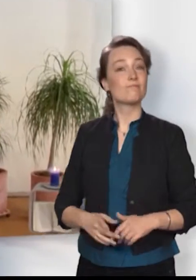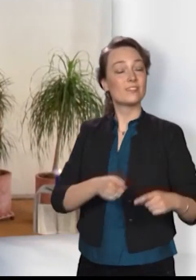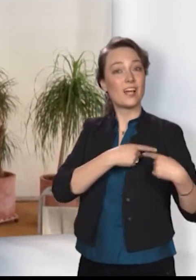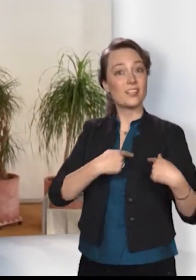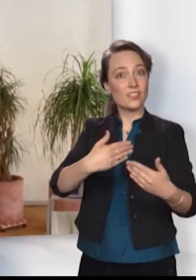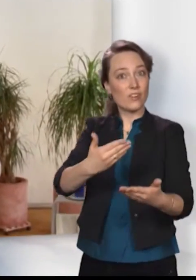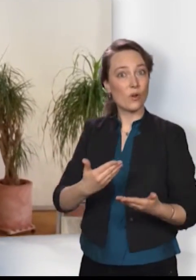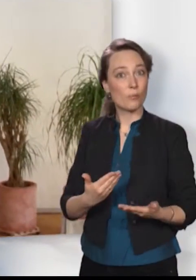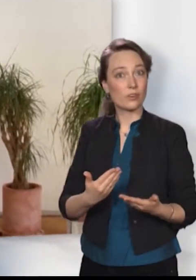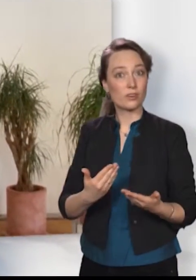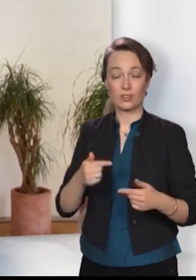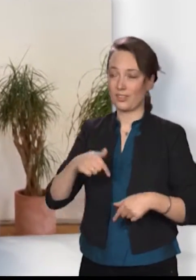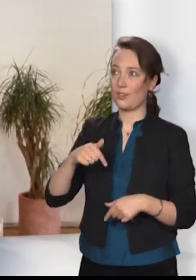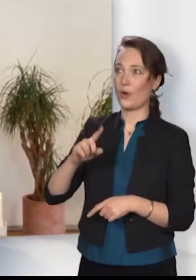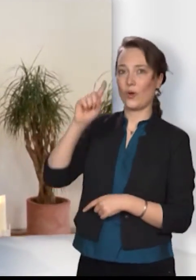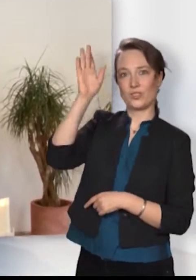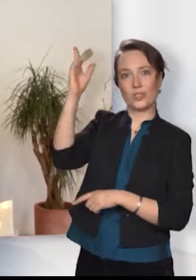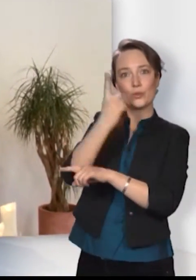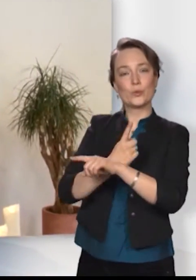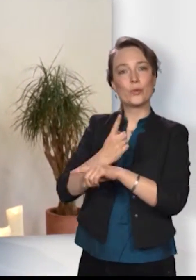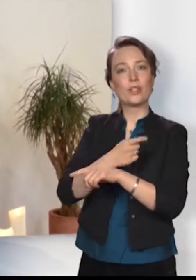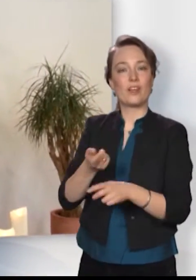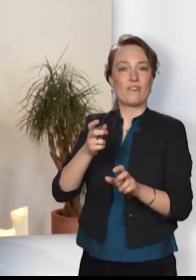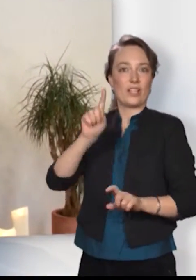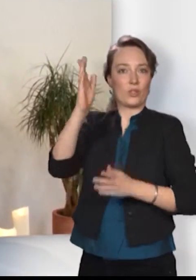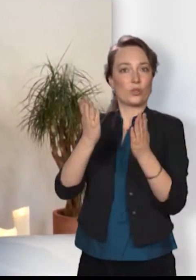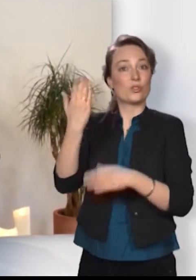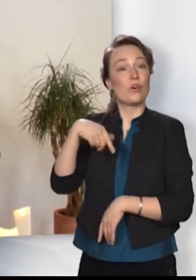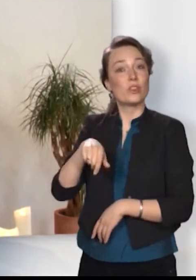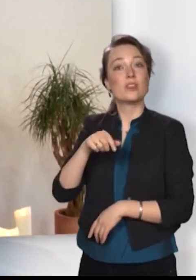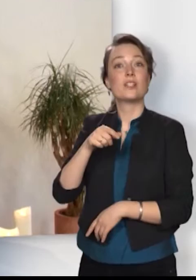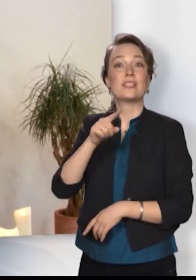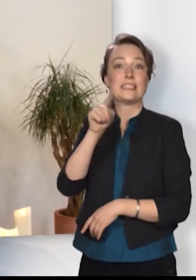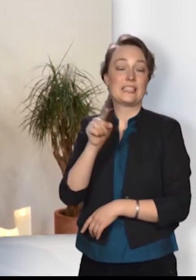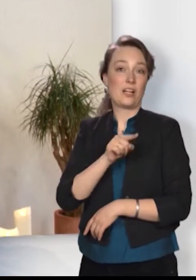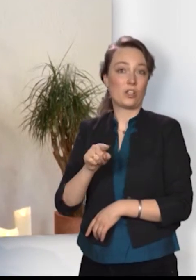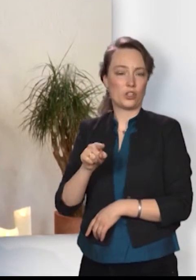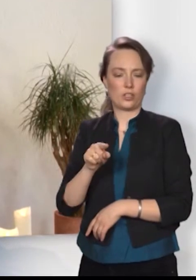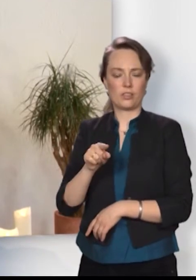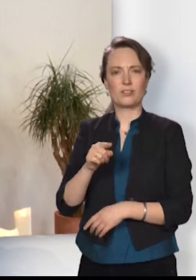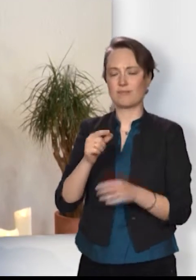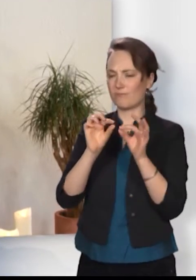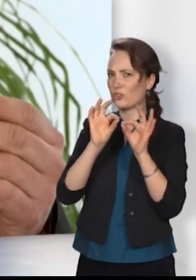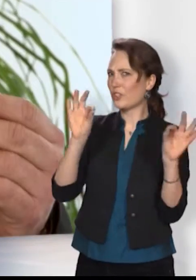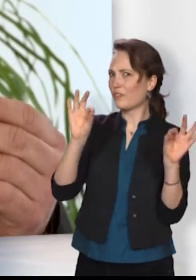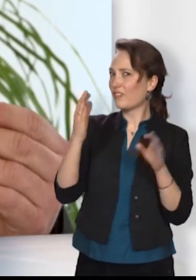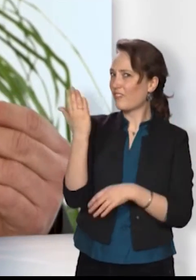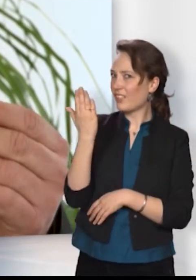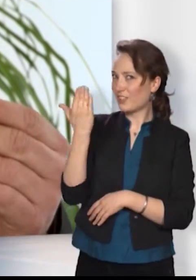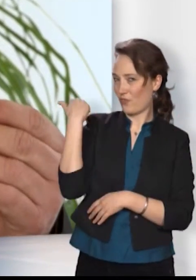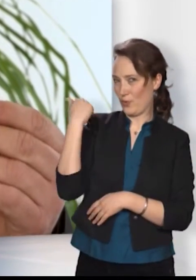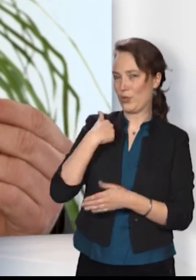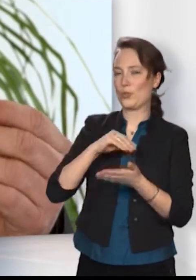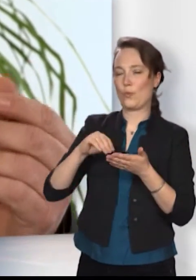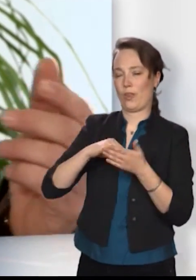Herzlich willkommen zur Stunde des Höchsten, dem Fernsehgottesdienst der Ziegloschen. Das hier war immer ein wunderbares Hilfsmittel